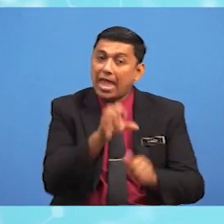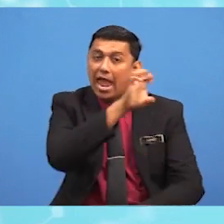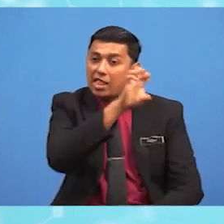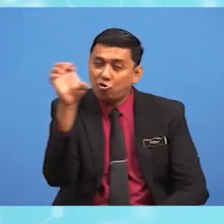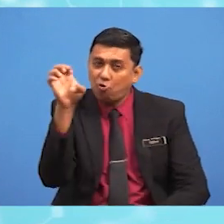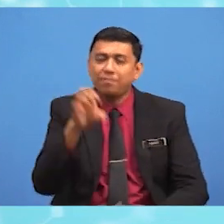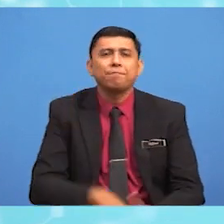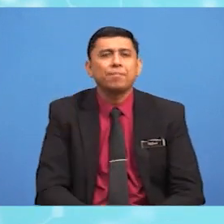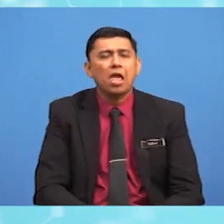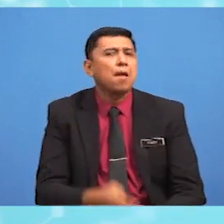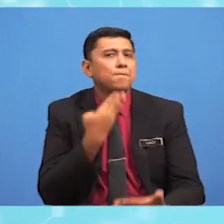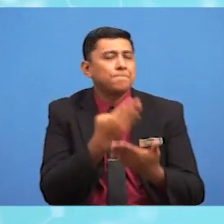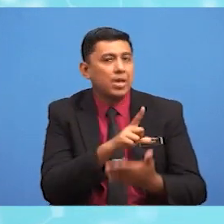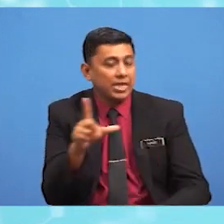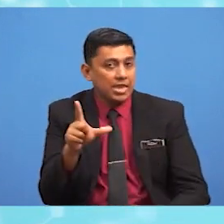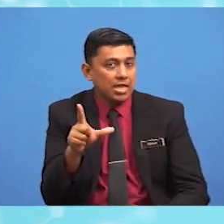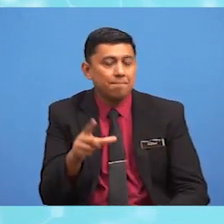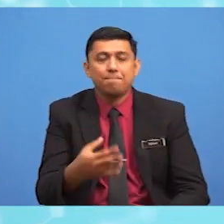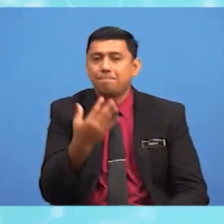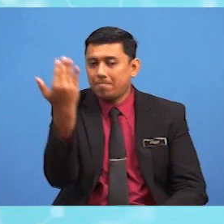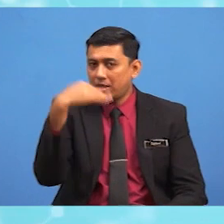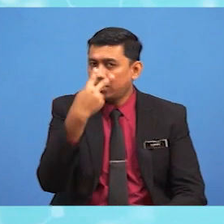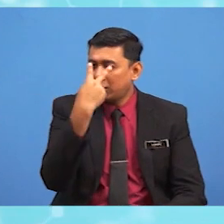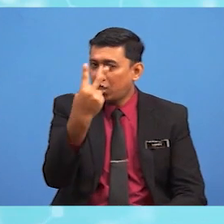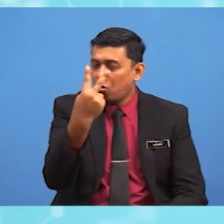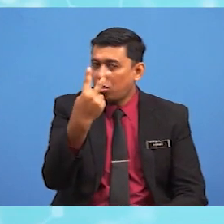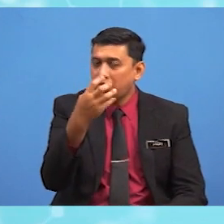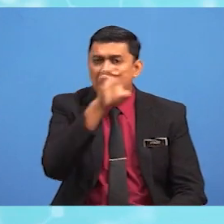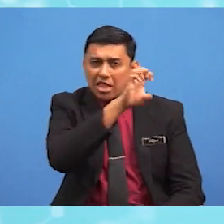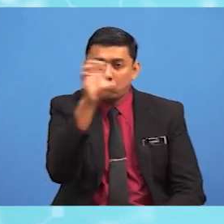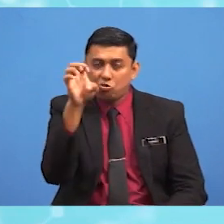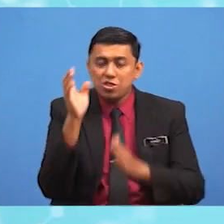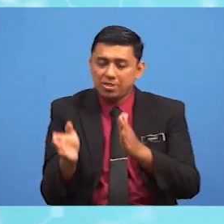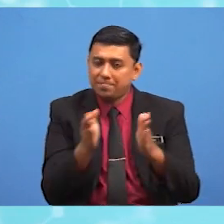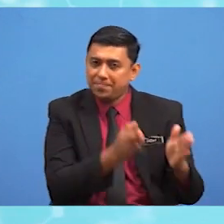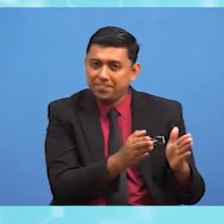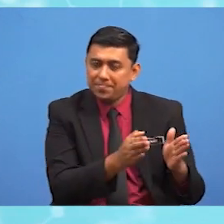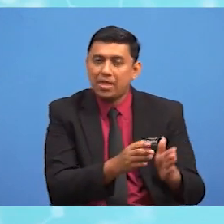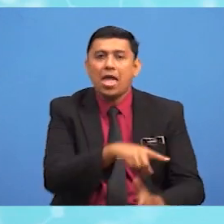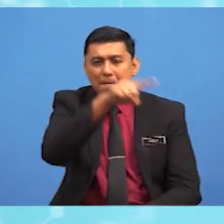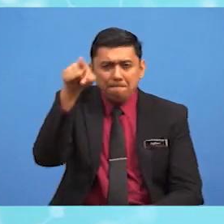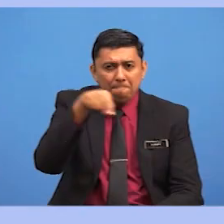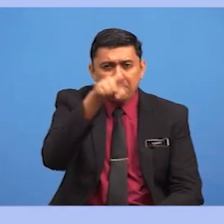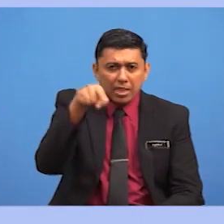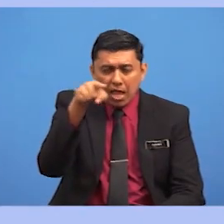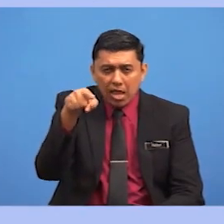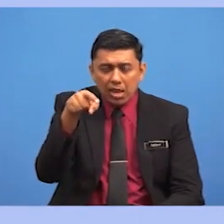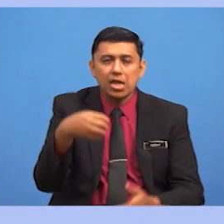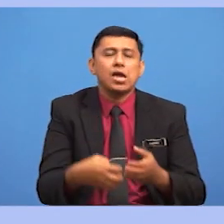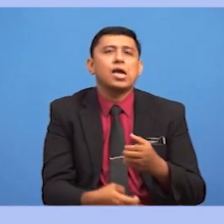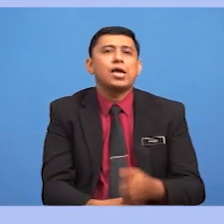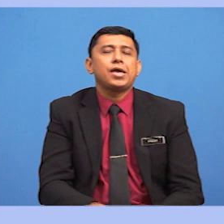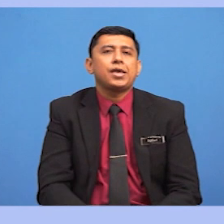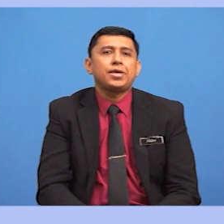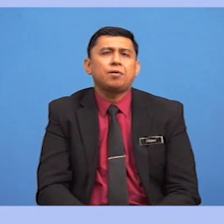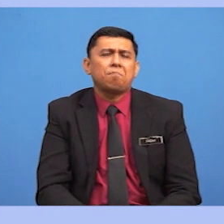elektron. Baiklah, mari kita lihat bagaimana elektron disusun dalam petala elektron.